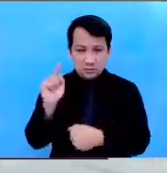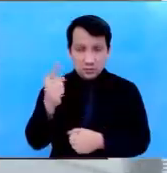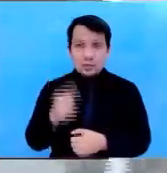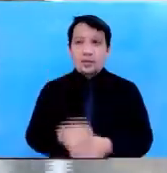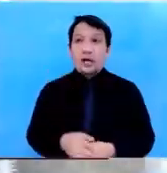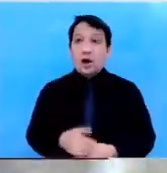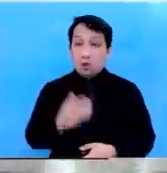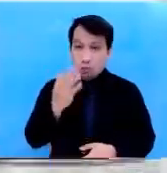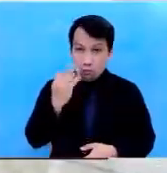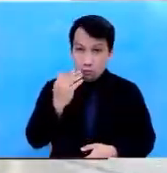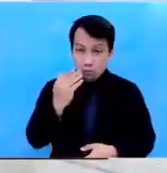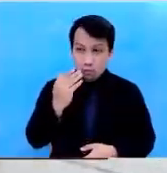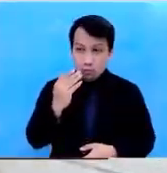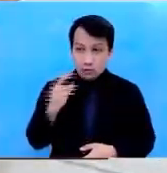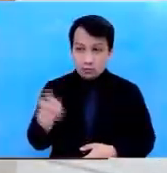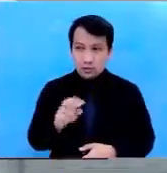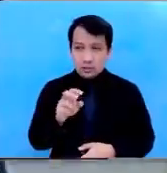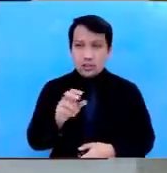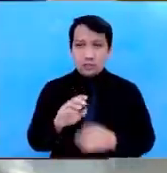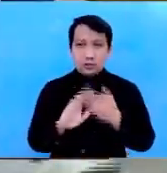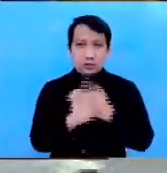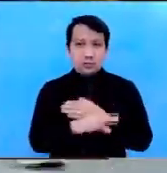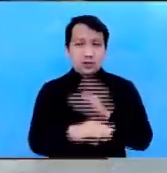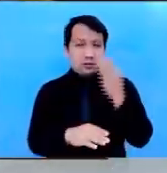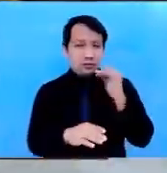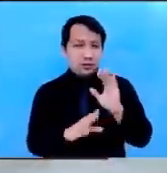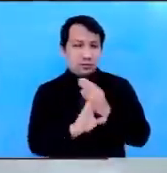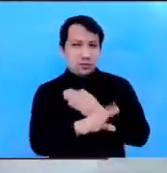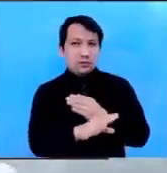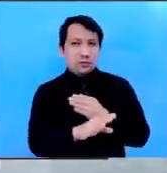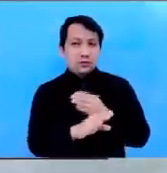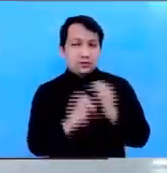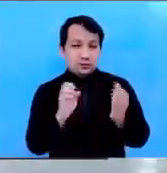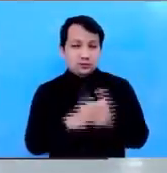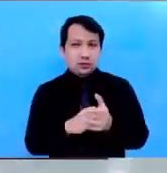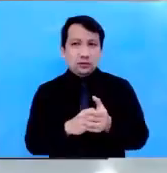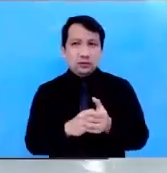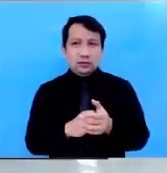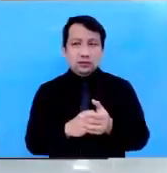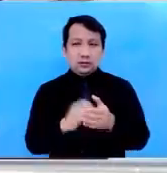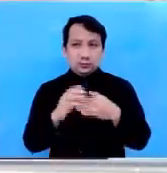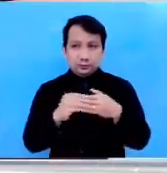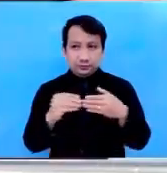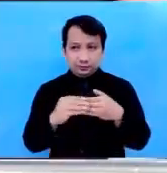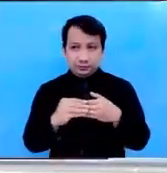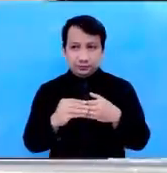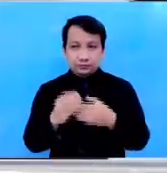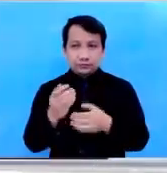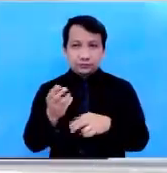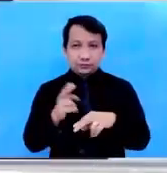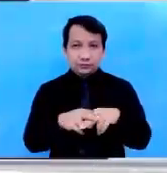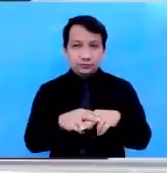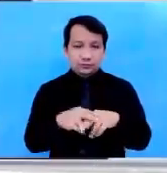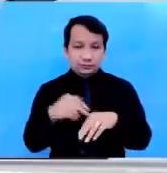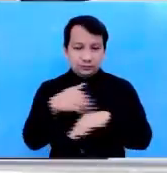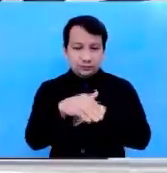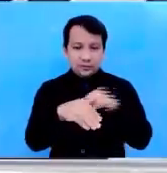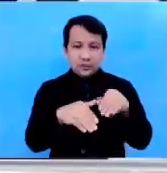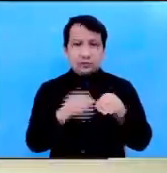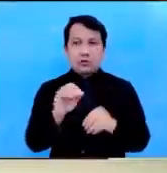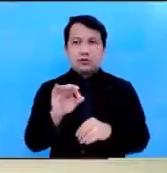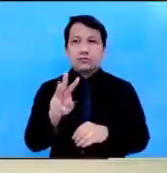sa mga turista at balikbayan, nariyan ang pagpasok ng bonus ng mga dollar earners sa bansa at ang remittances ng mga